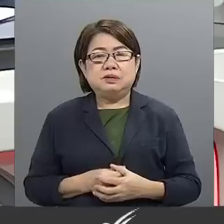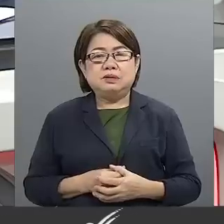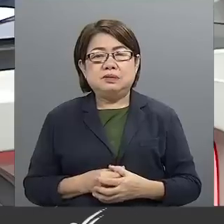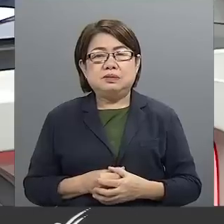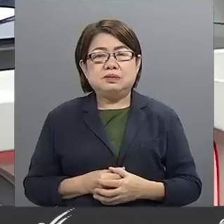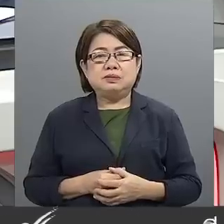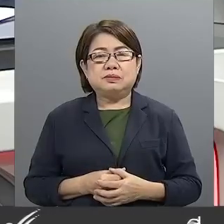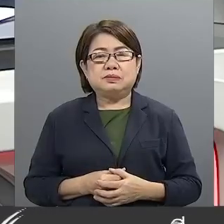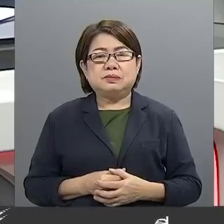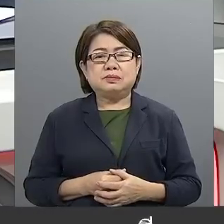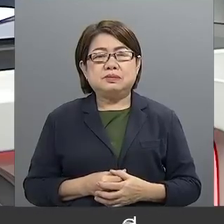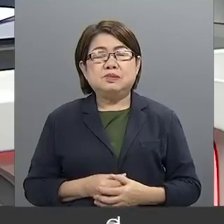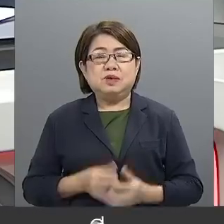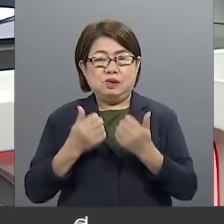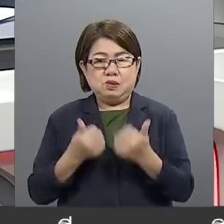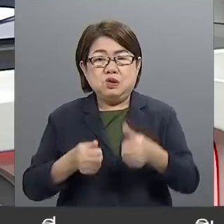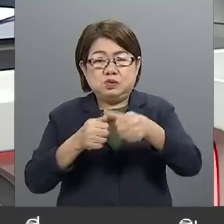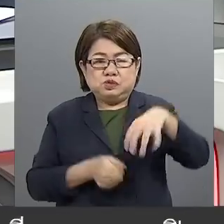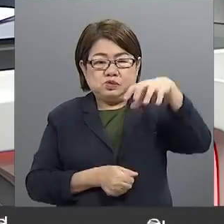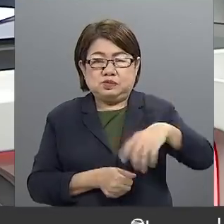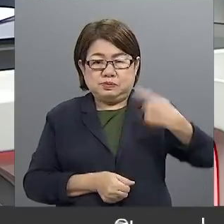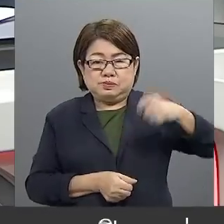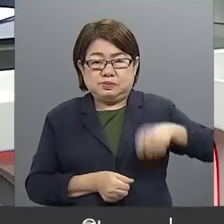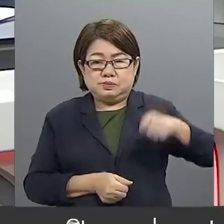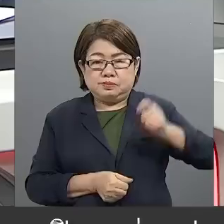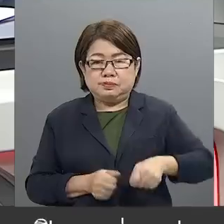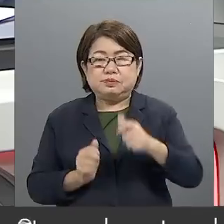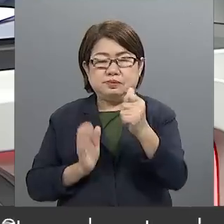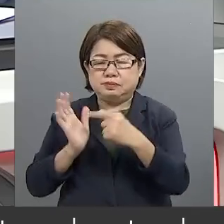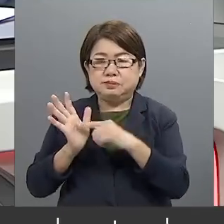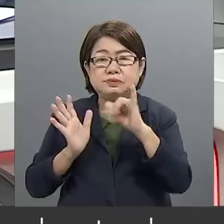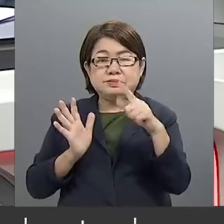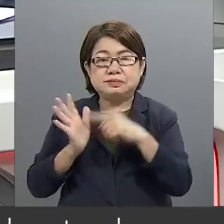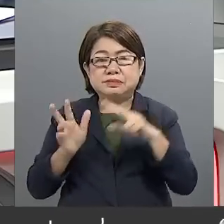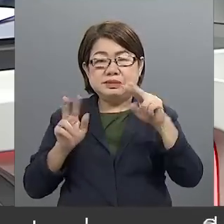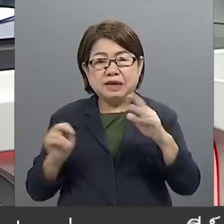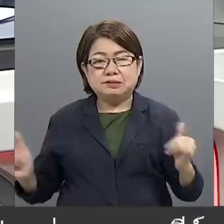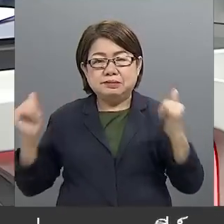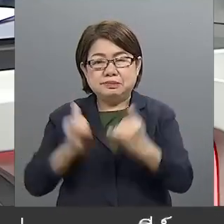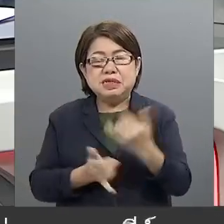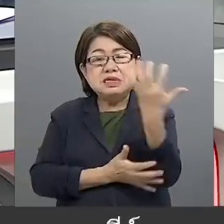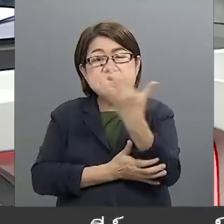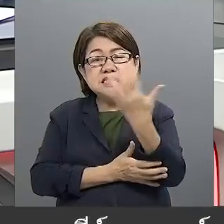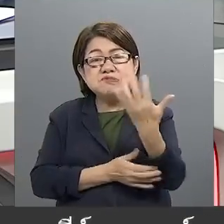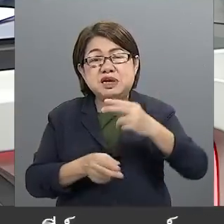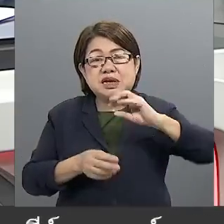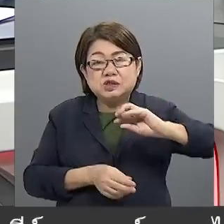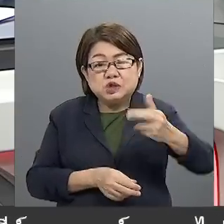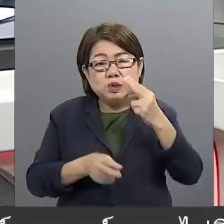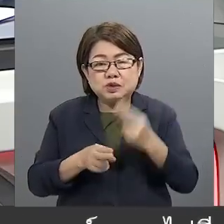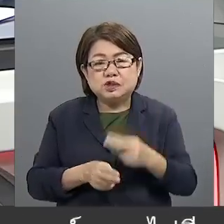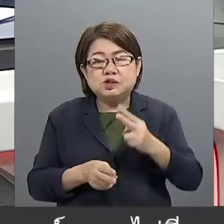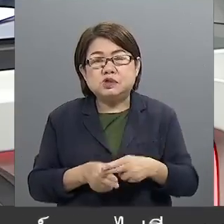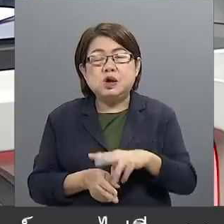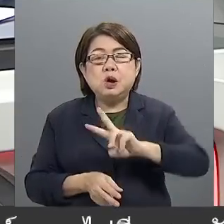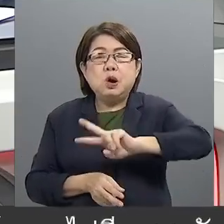ค่ะวันนี้ที่ศาลอาญานัดไต่สวนกรณีปิดVoice TVทุกแพ้ฟอร์มออนไลน์นะคะก็มีผู้เกี่ยวข้องเข้า